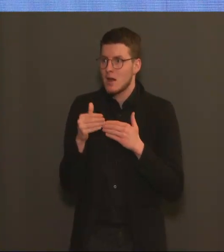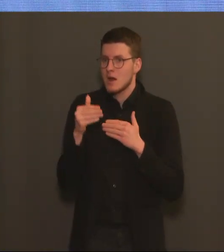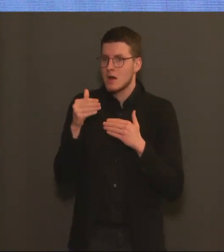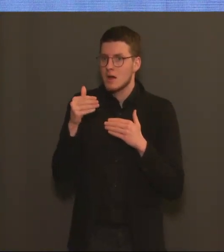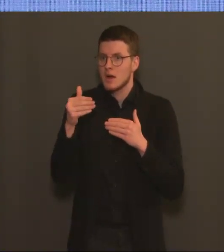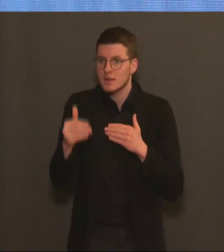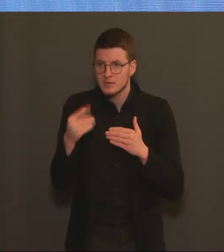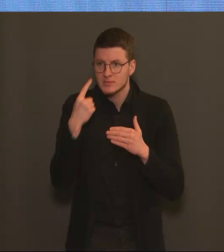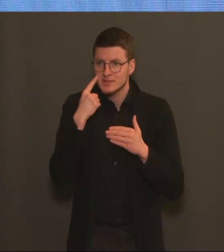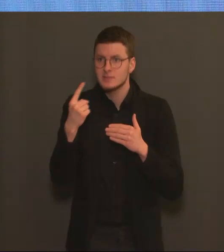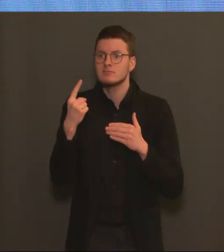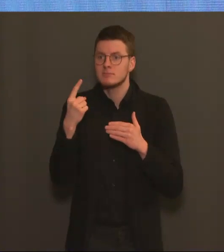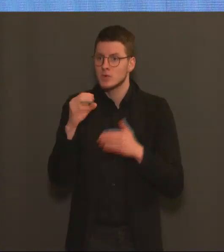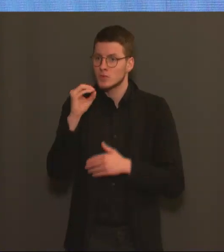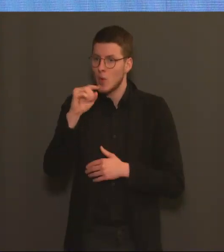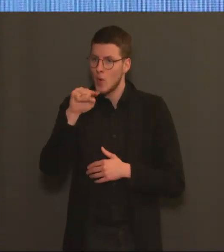testte maar